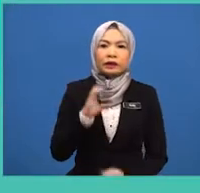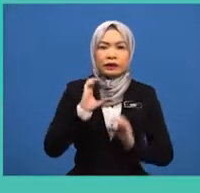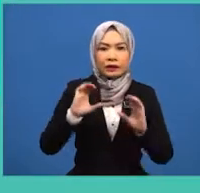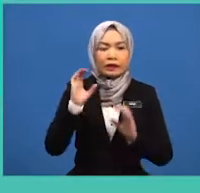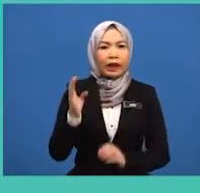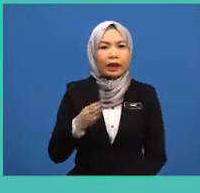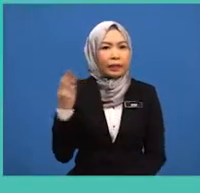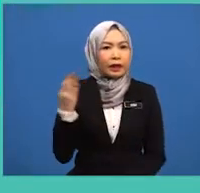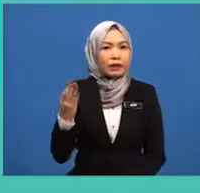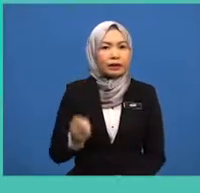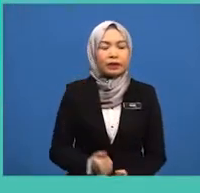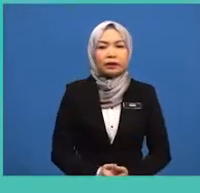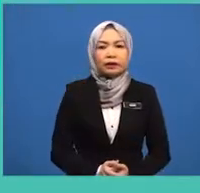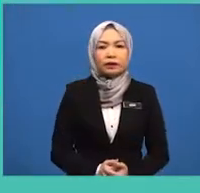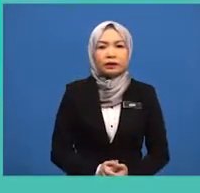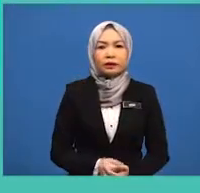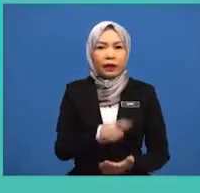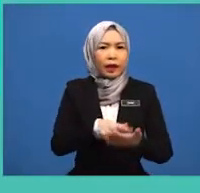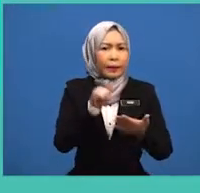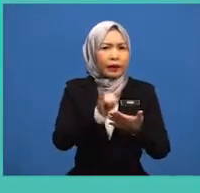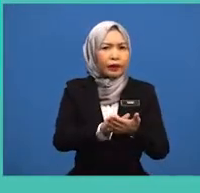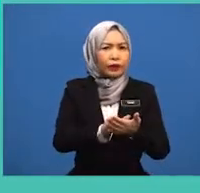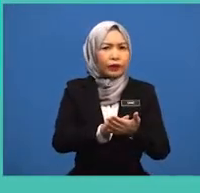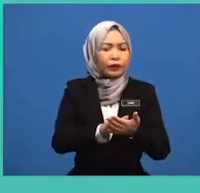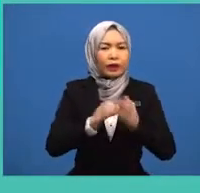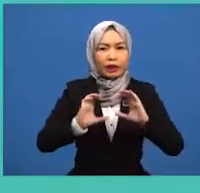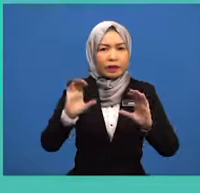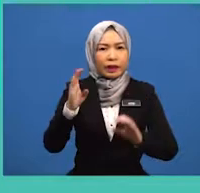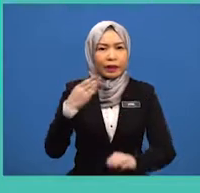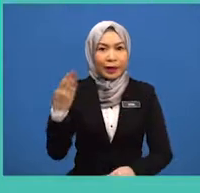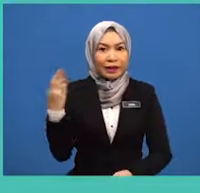Apakah yang dimaksudkan dengan secara manual ya, murid-murid?